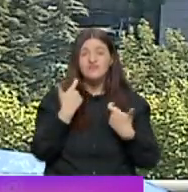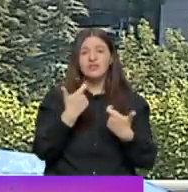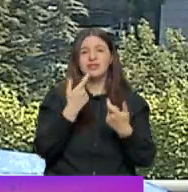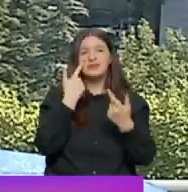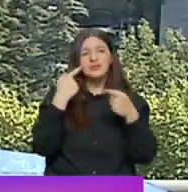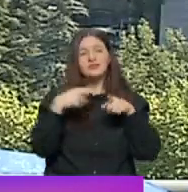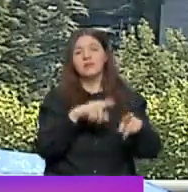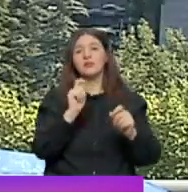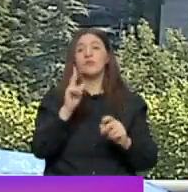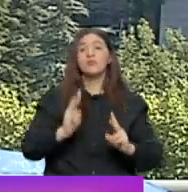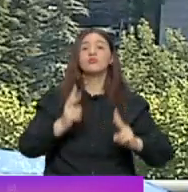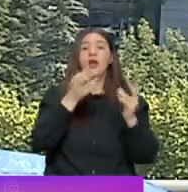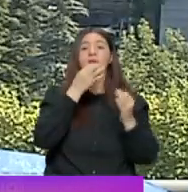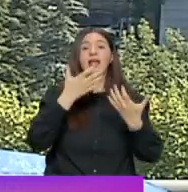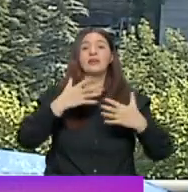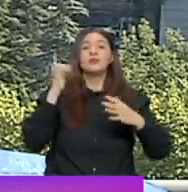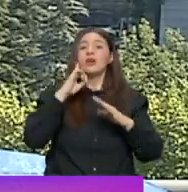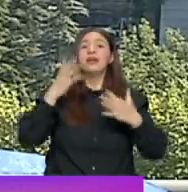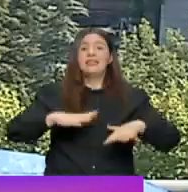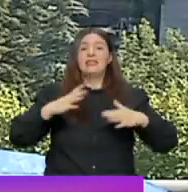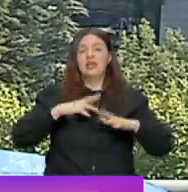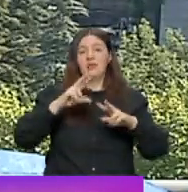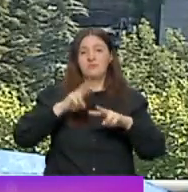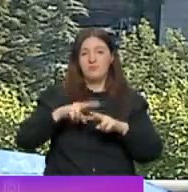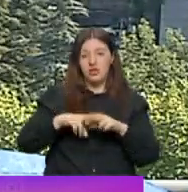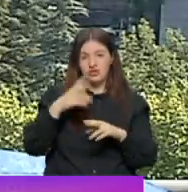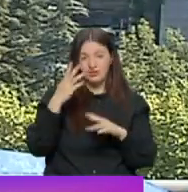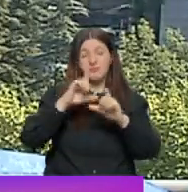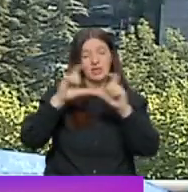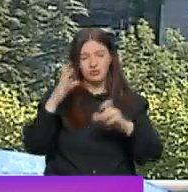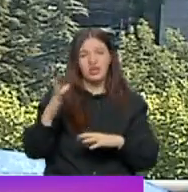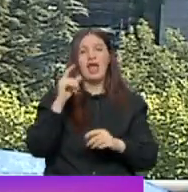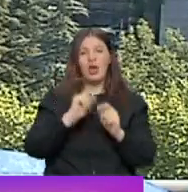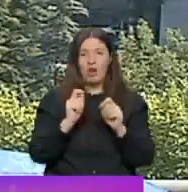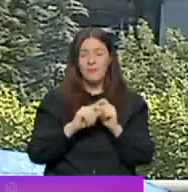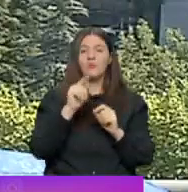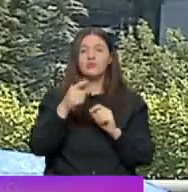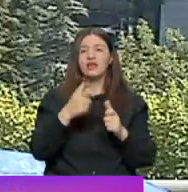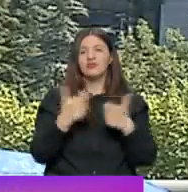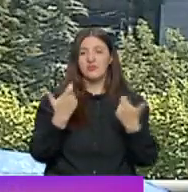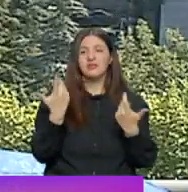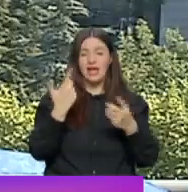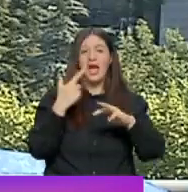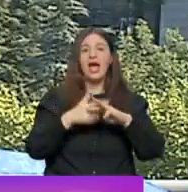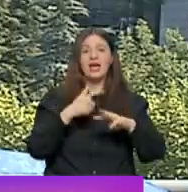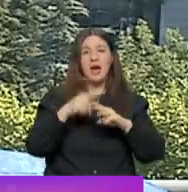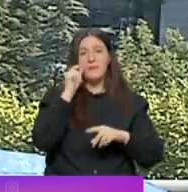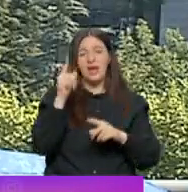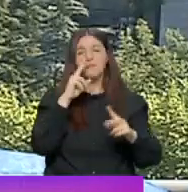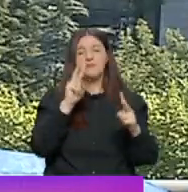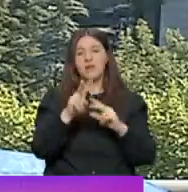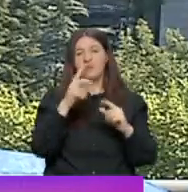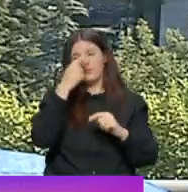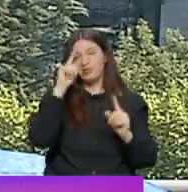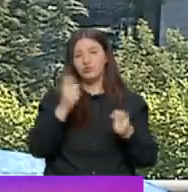ve müjdeli haberler duymayı istediği başlık ekonomi ve buradaki gelişmelere yine Erkan Baş ile bakma